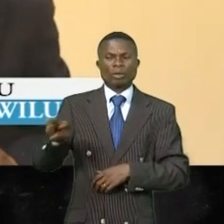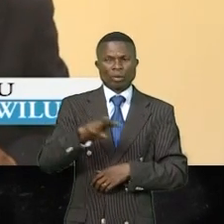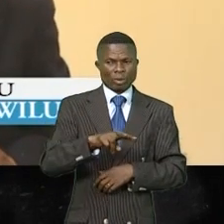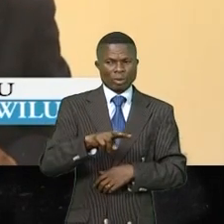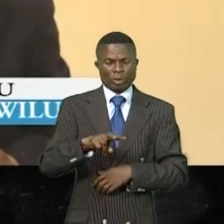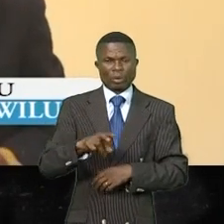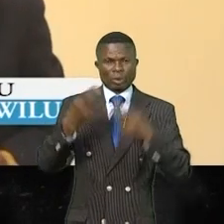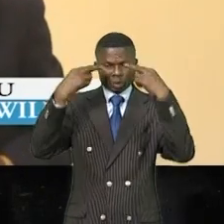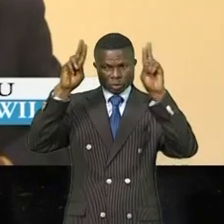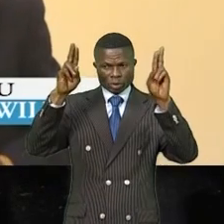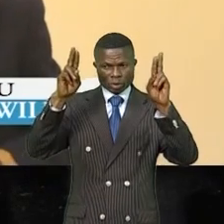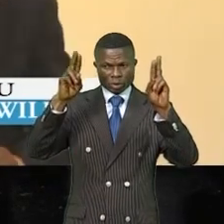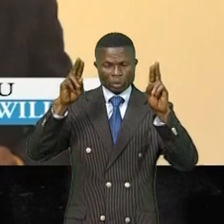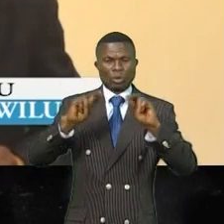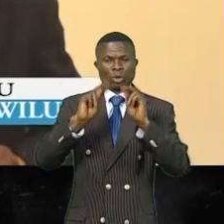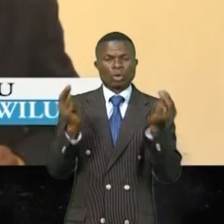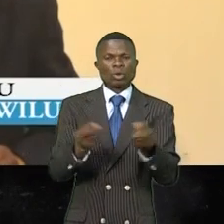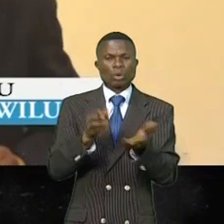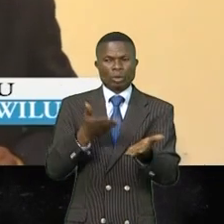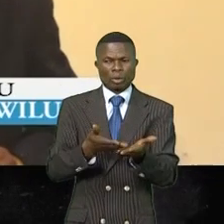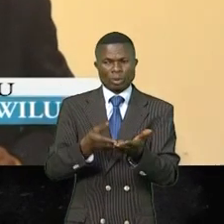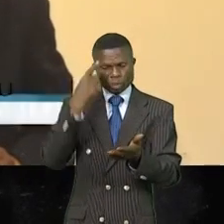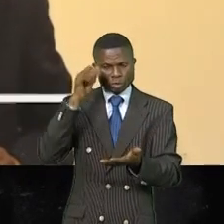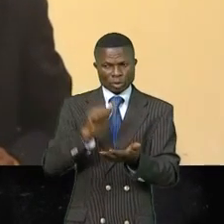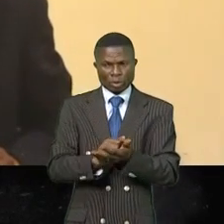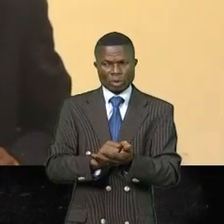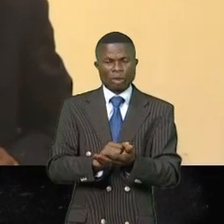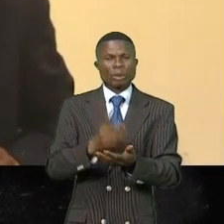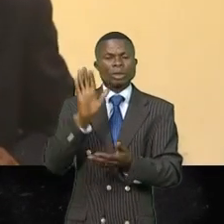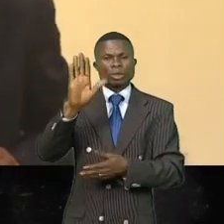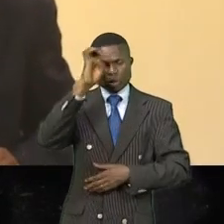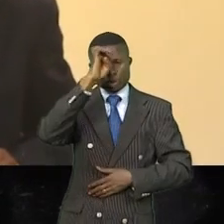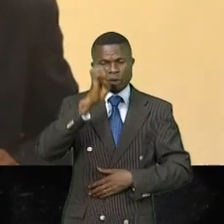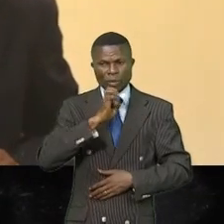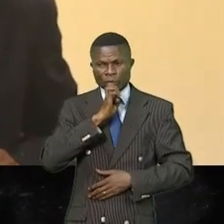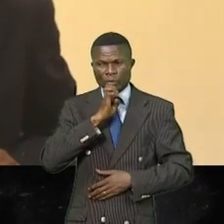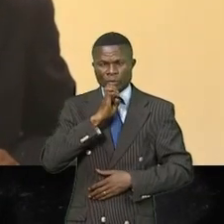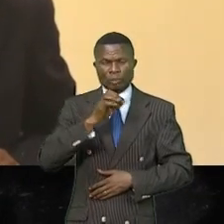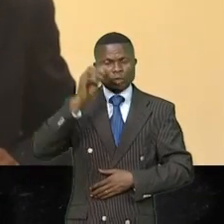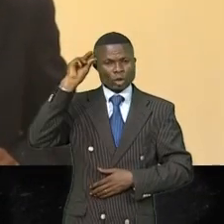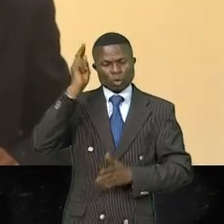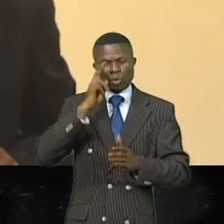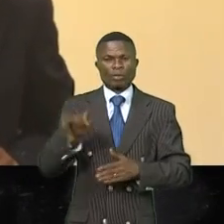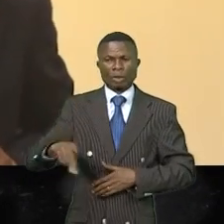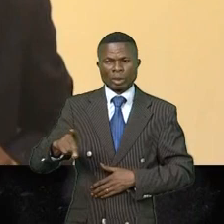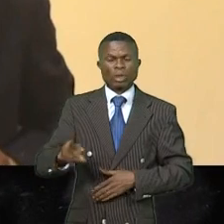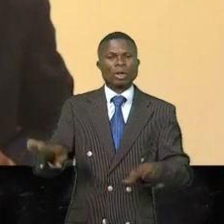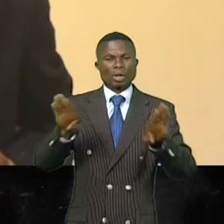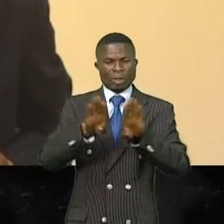la suite de votre mission. Sur ce nom, au nom de son excellence, M. le gouverneur de province, je déclare